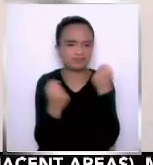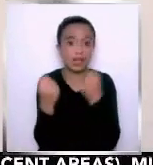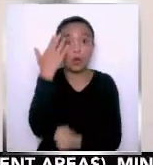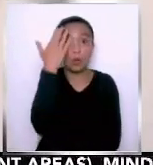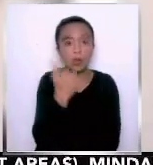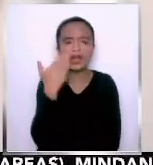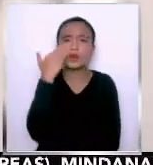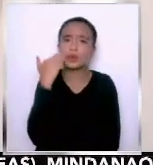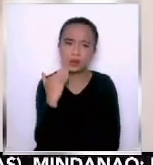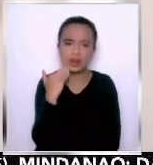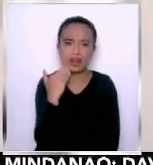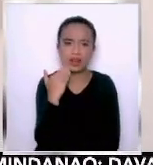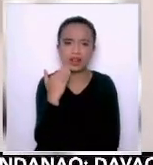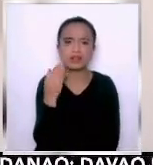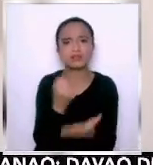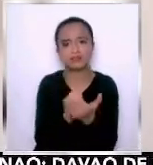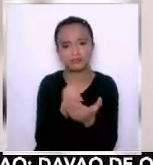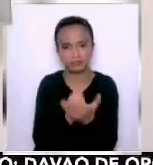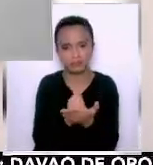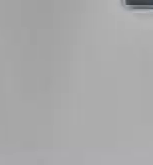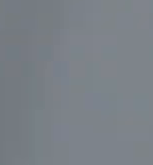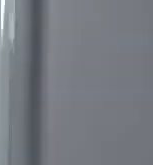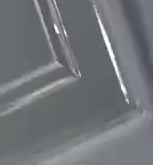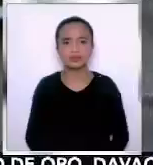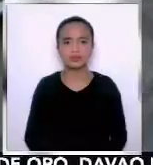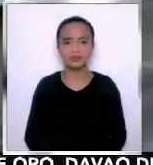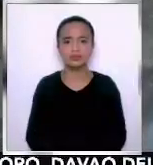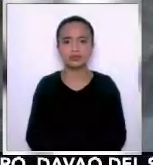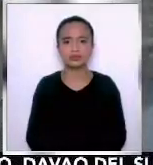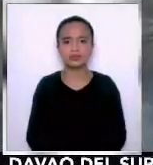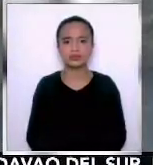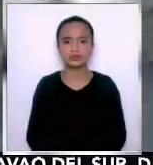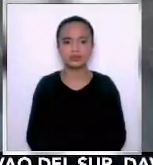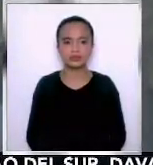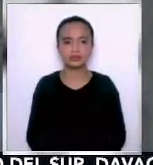kita. Nakatutok si Joseph Moro.